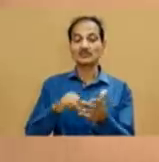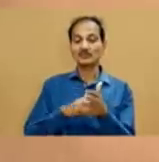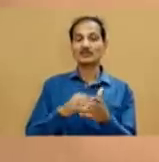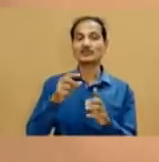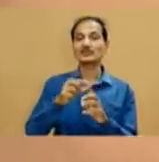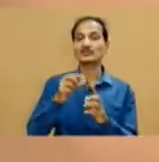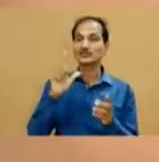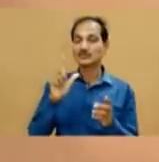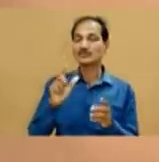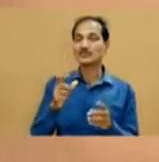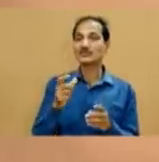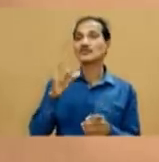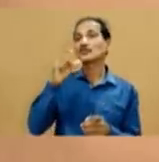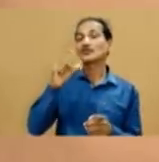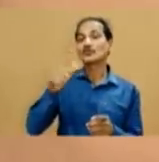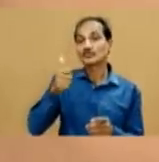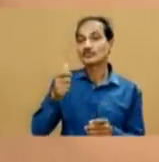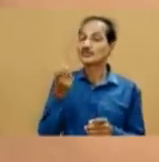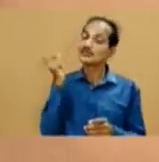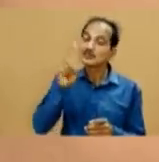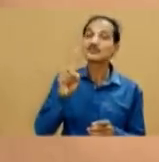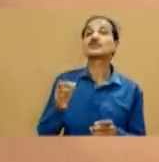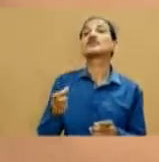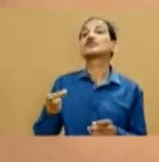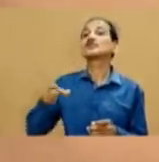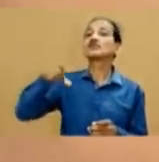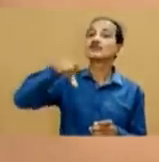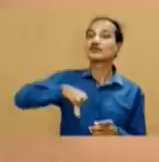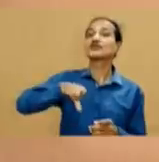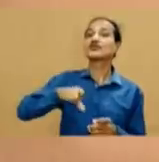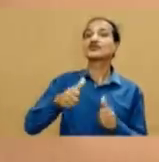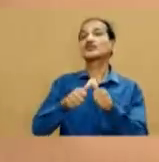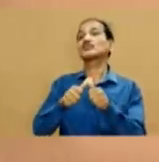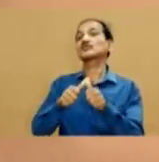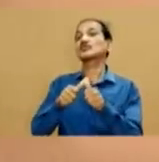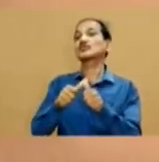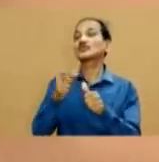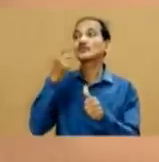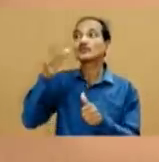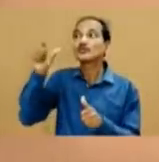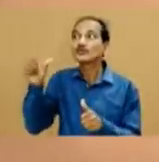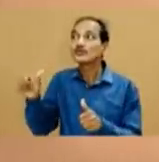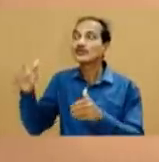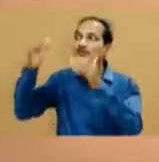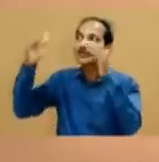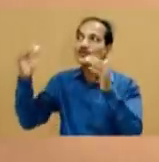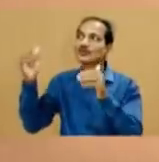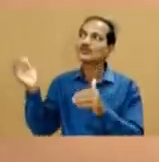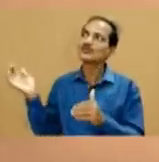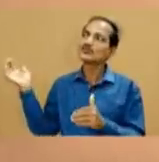अनुजाई 9 एप्रिल रु प्रत्येक व्यक्ति घर बाहर पूर्वर मुहरे मास्क